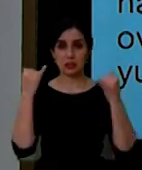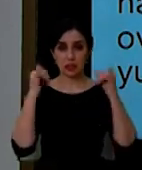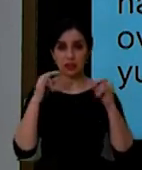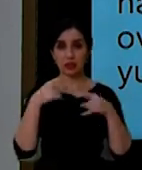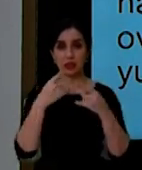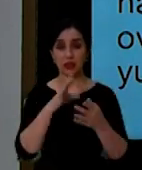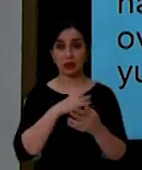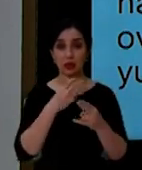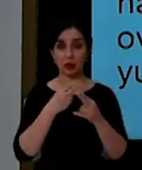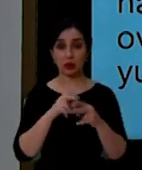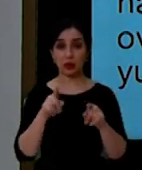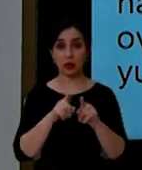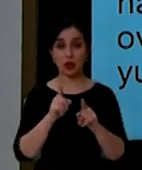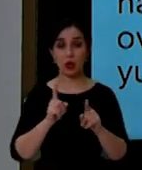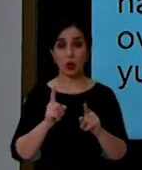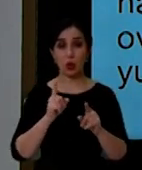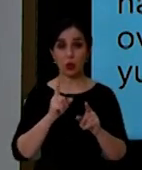dəslabki əlçələr,